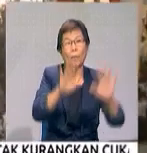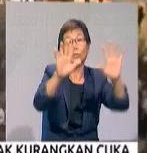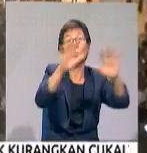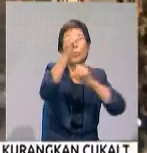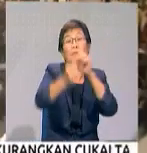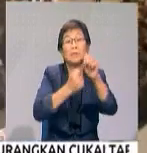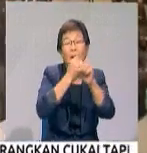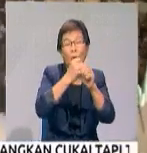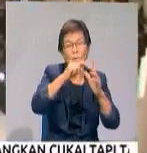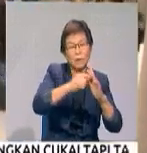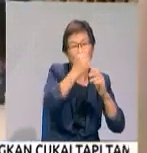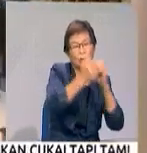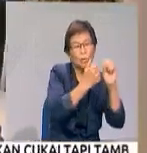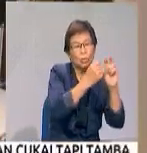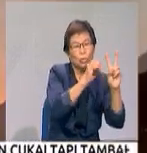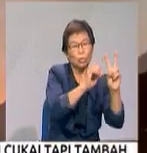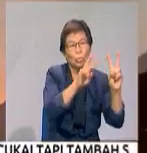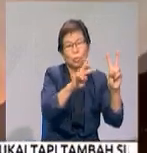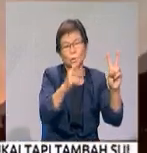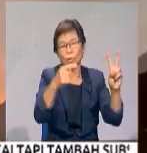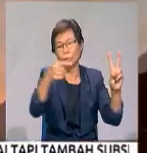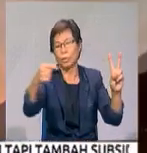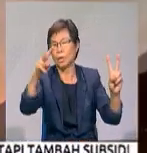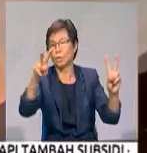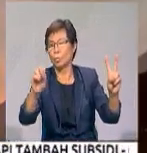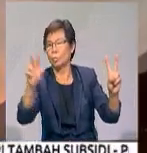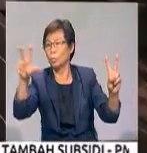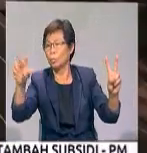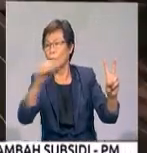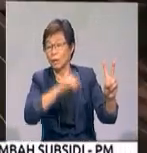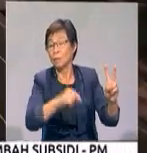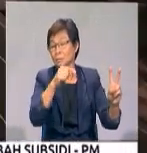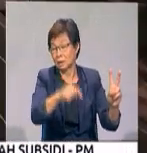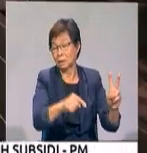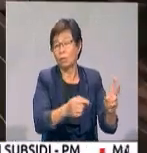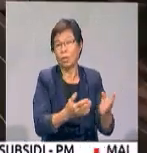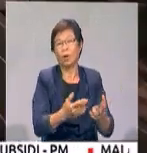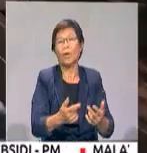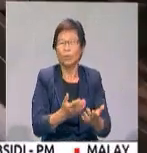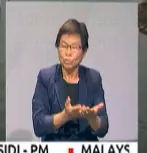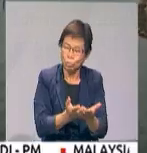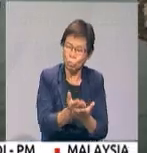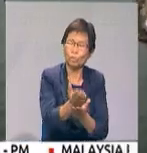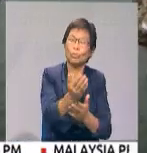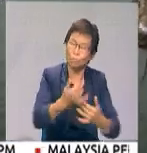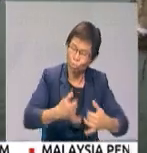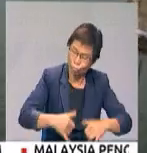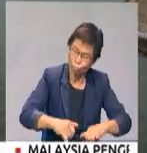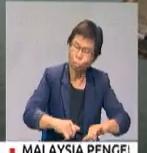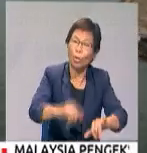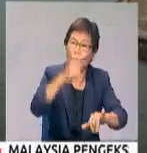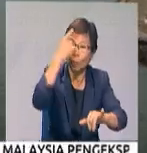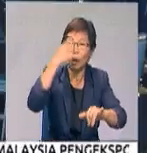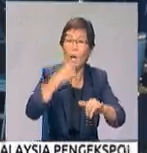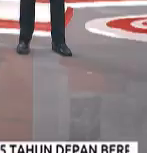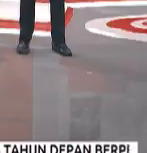tahun bermula 2021 hingga 2030 dan merupakan kelangsungan kepada Wawasan 2020.